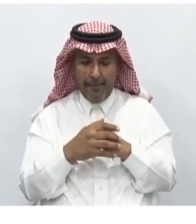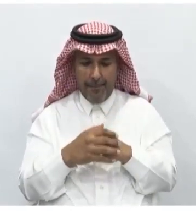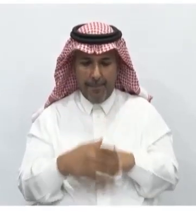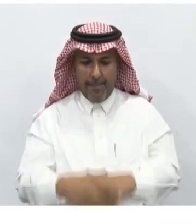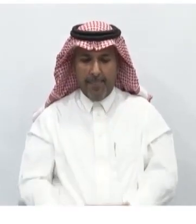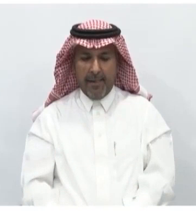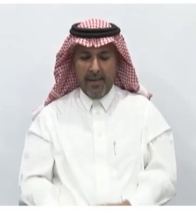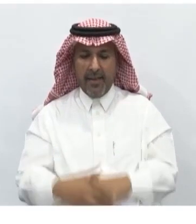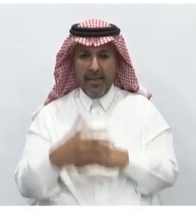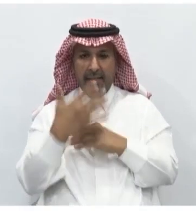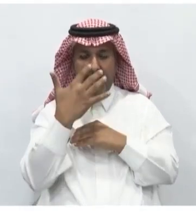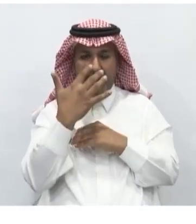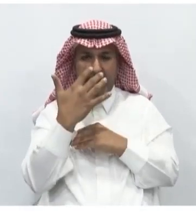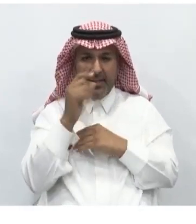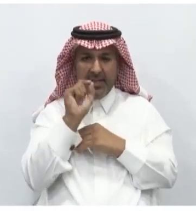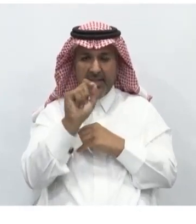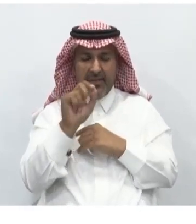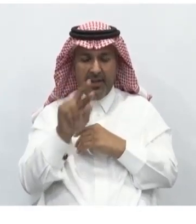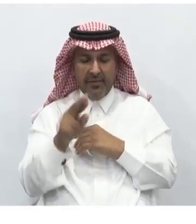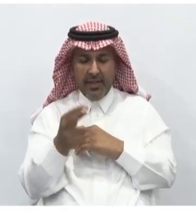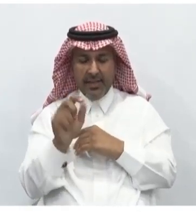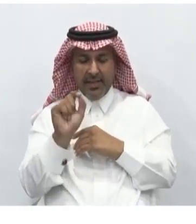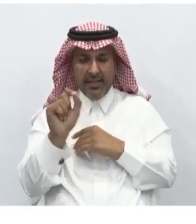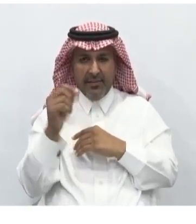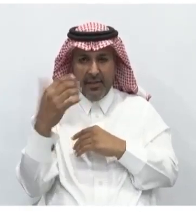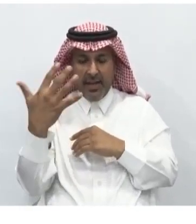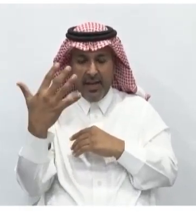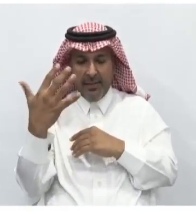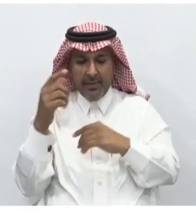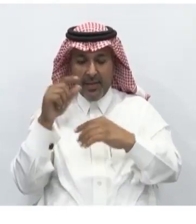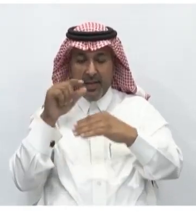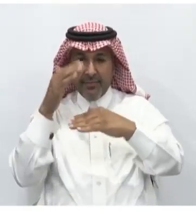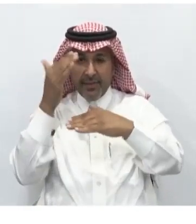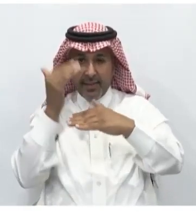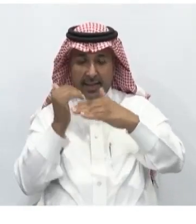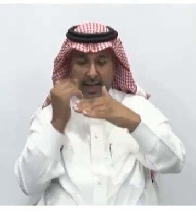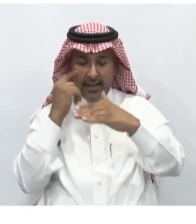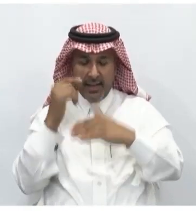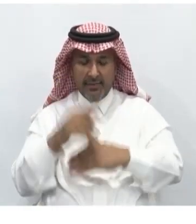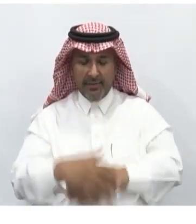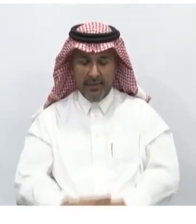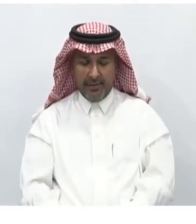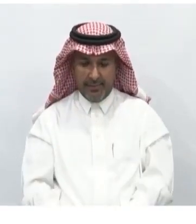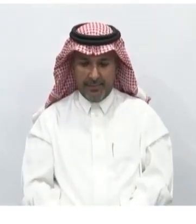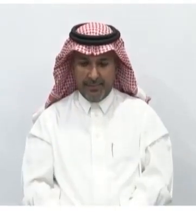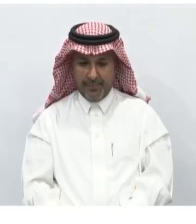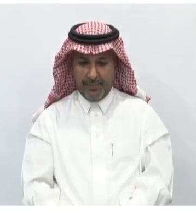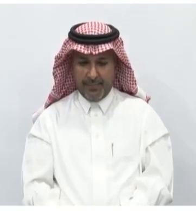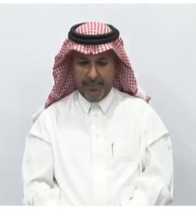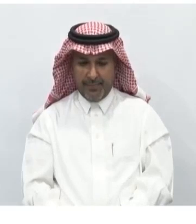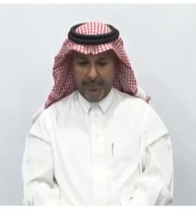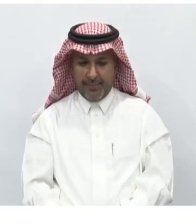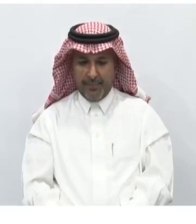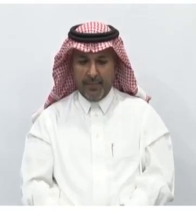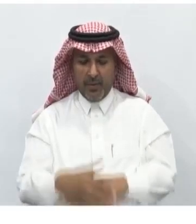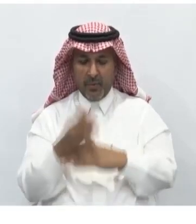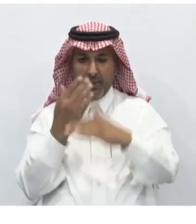مولات كبريتات النحاس. إذاً X تساوي مولات الماء 0.050